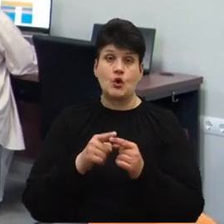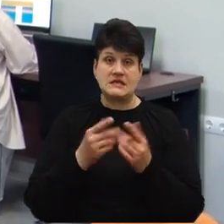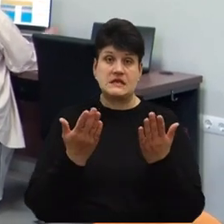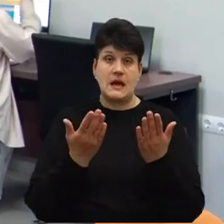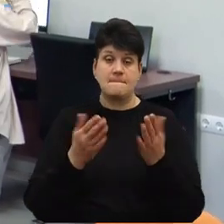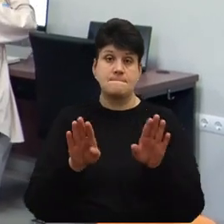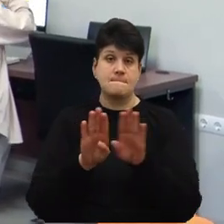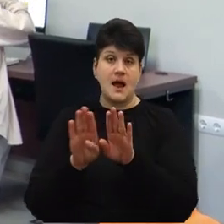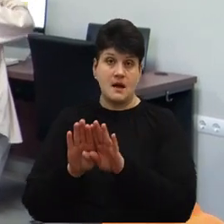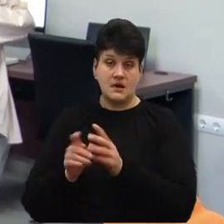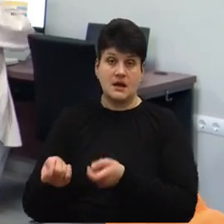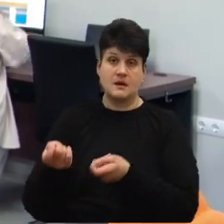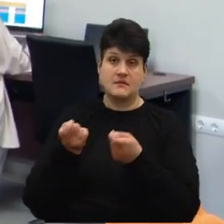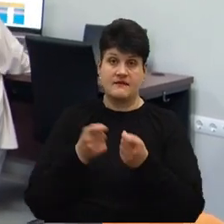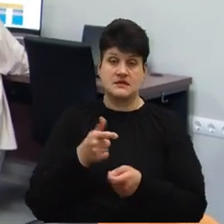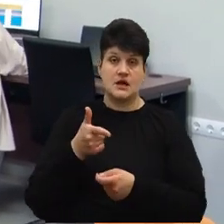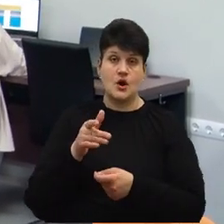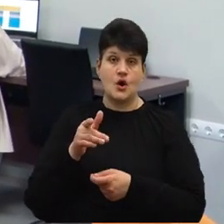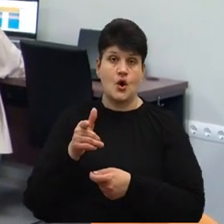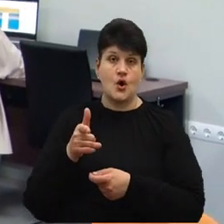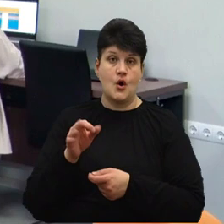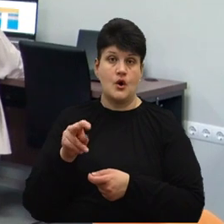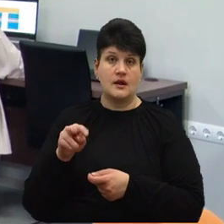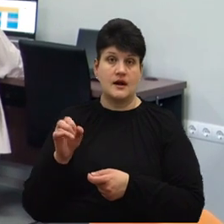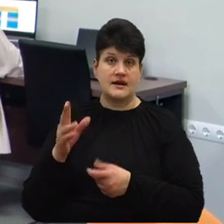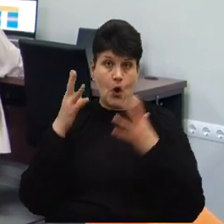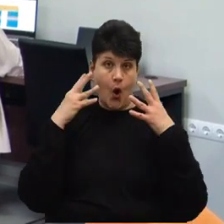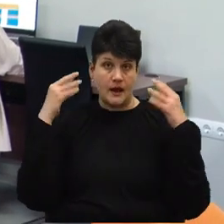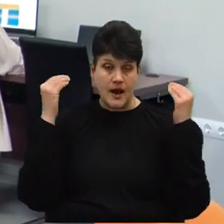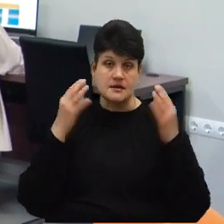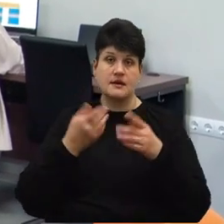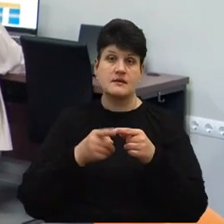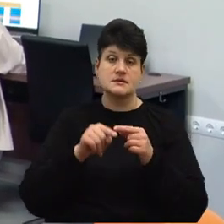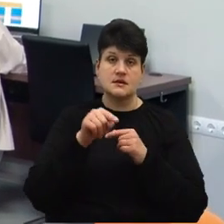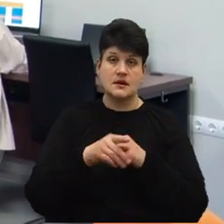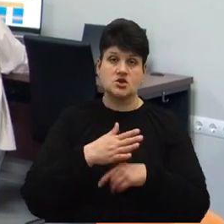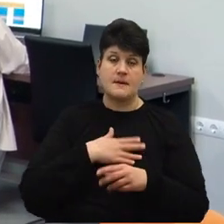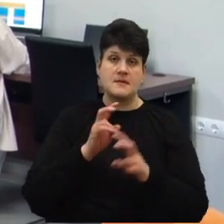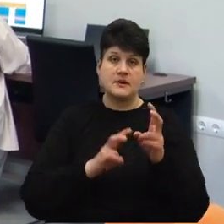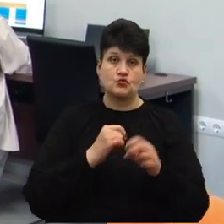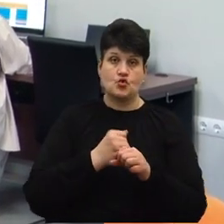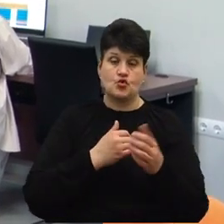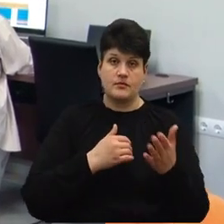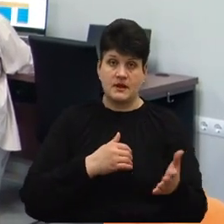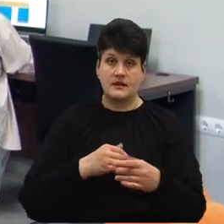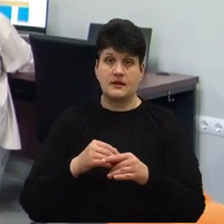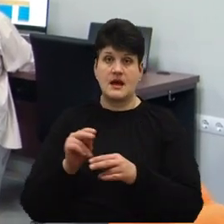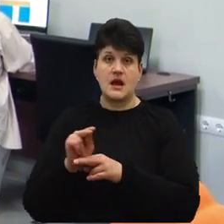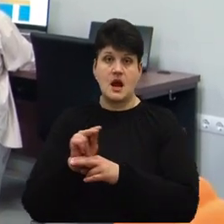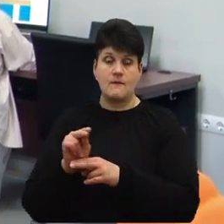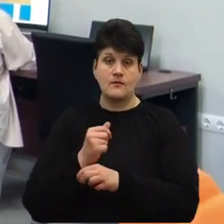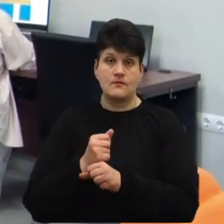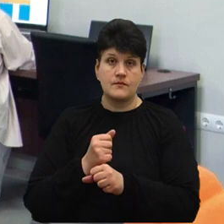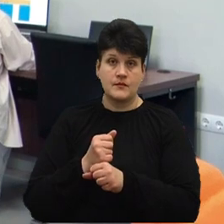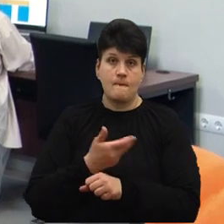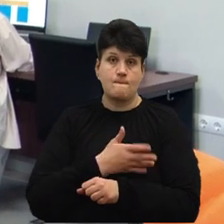там нам привезли друзі з Голландії. Ті меблі, це наше блоковане підприємство зробило. Ремонт покрила